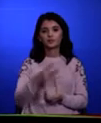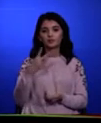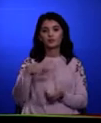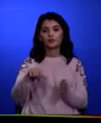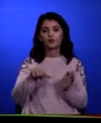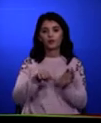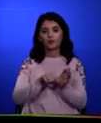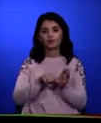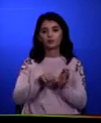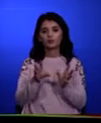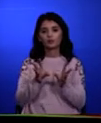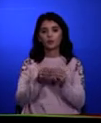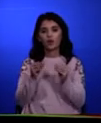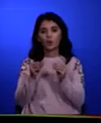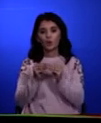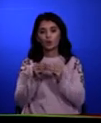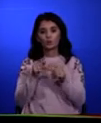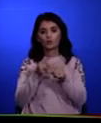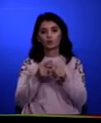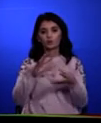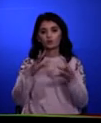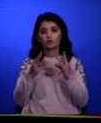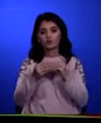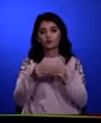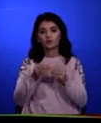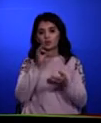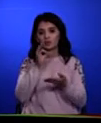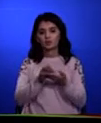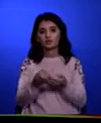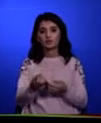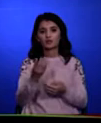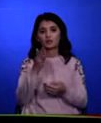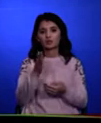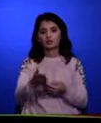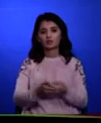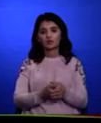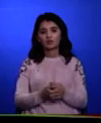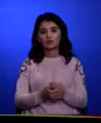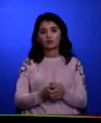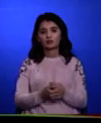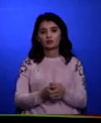26 bilan 10 ning yig'indisi necha bo'ladi?